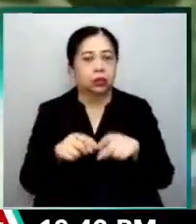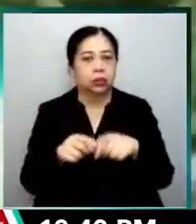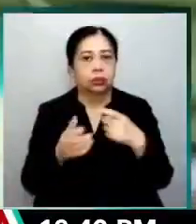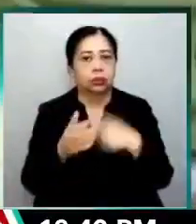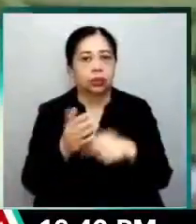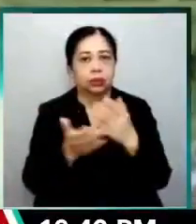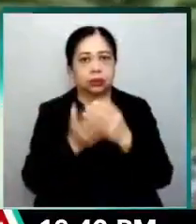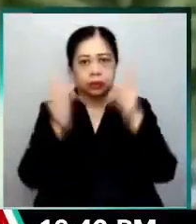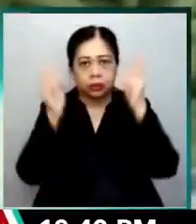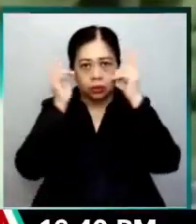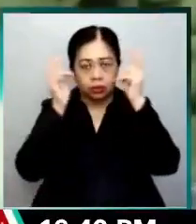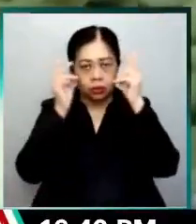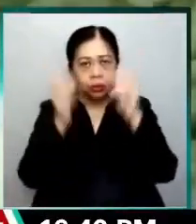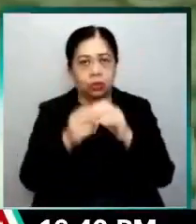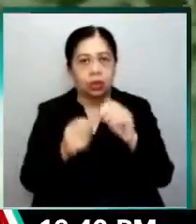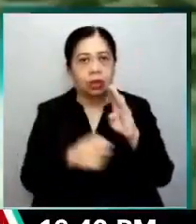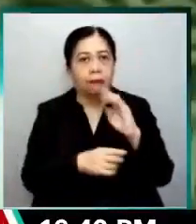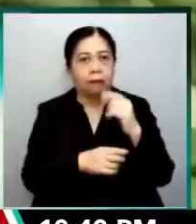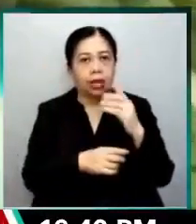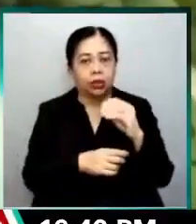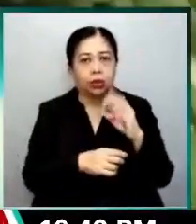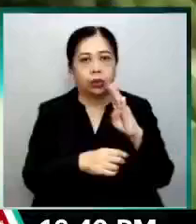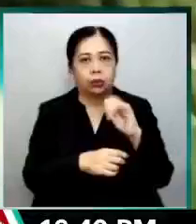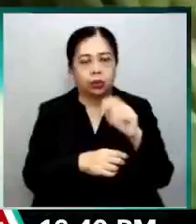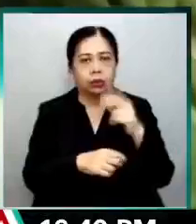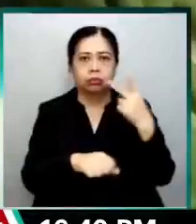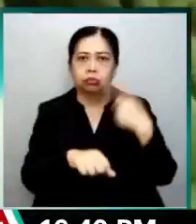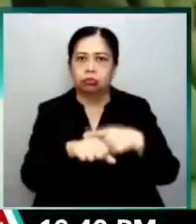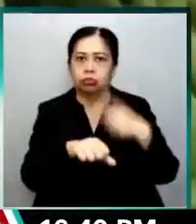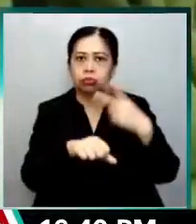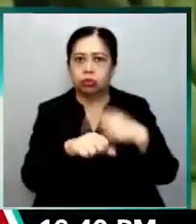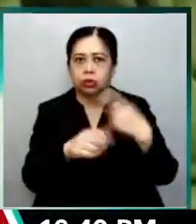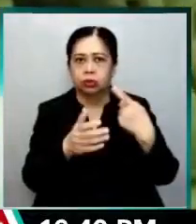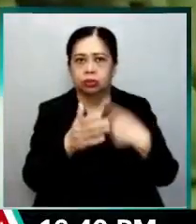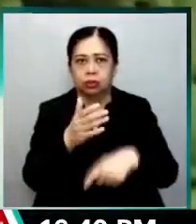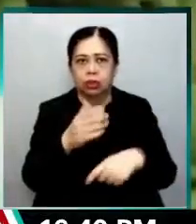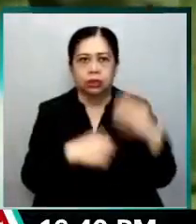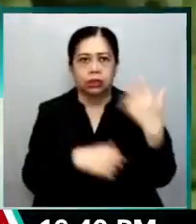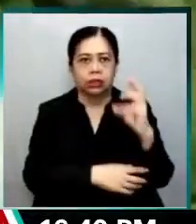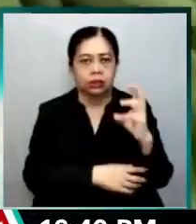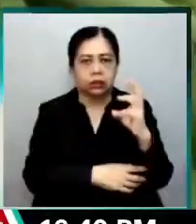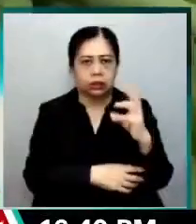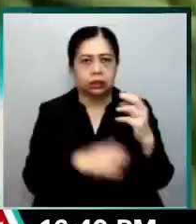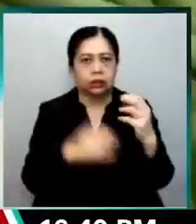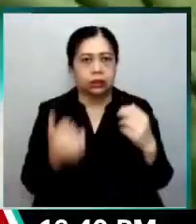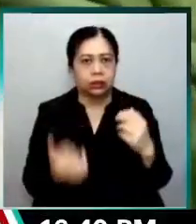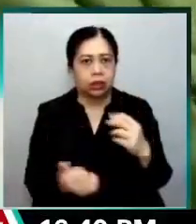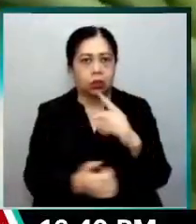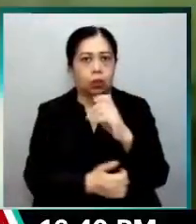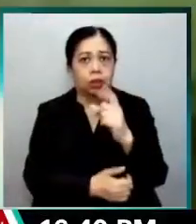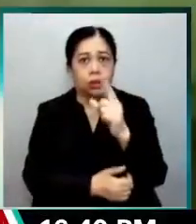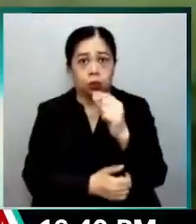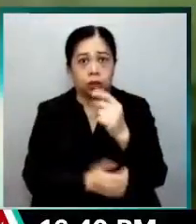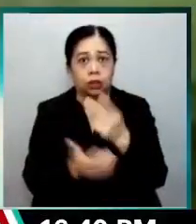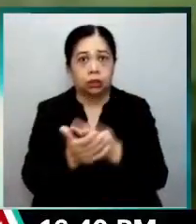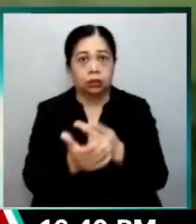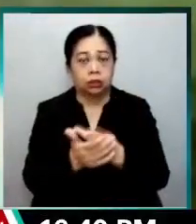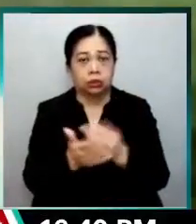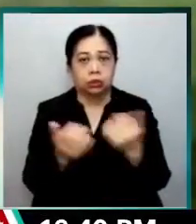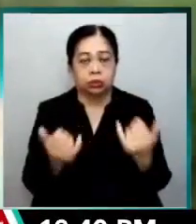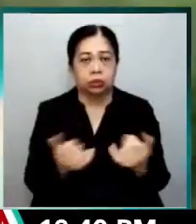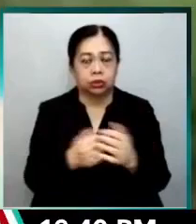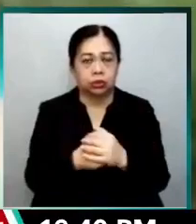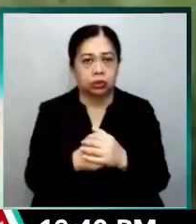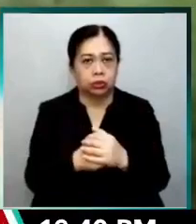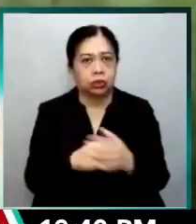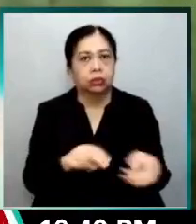ang baguio beans dumoble ang presyo mula 60 Php20 na ito ngayon umakyat naman